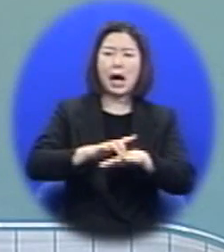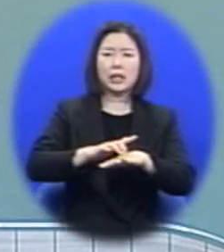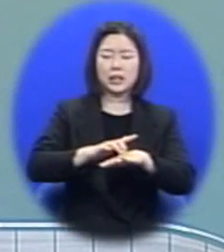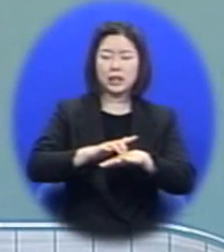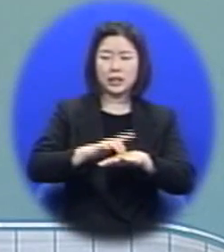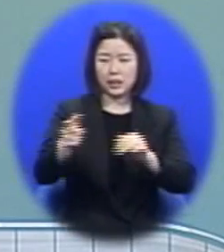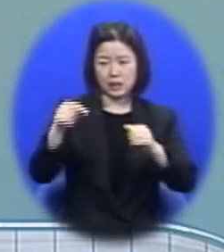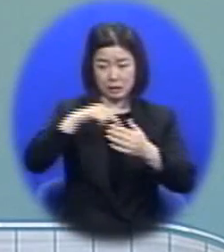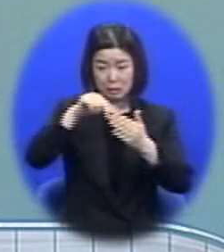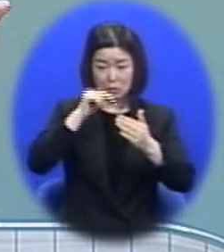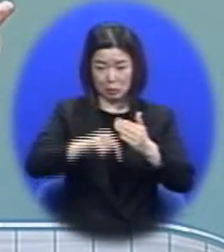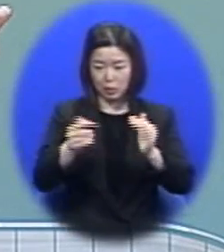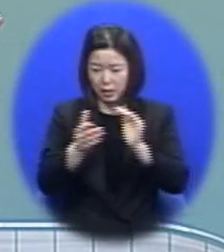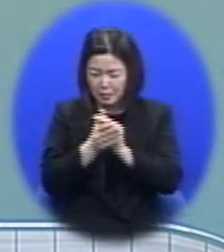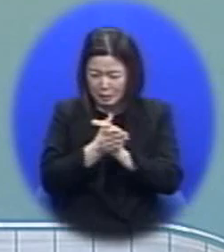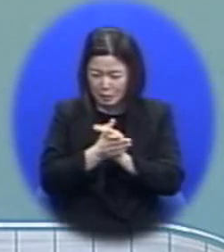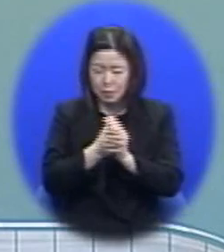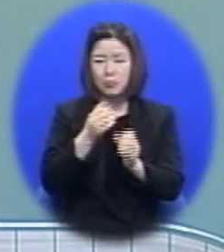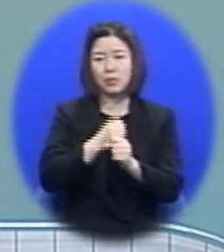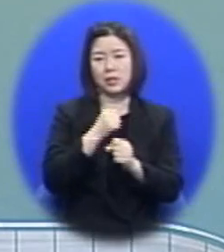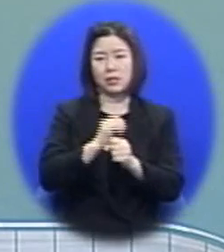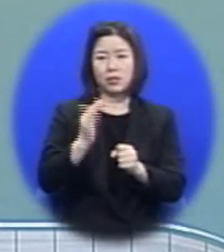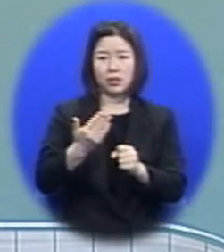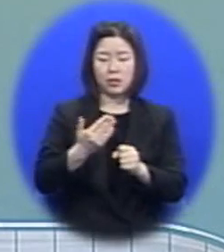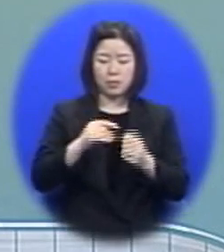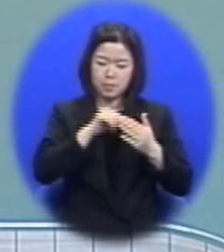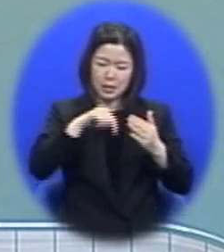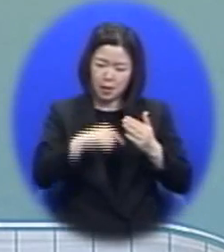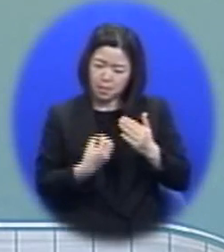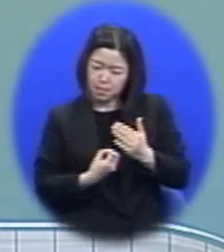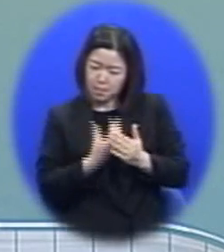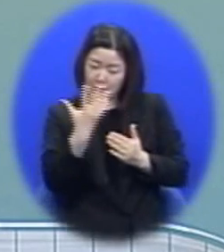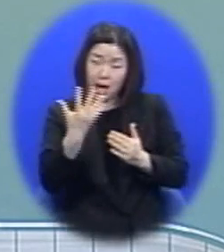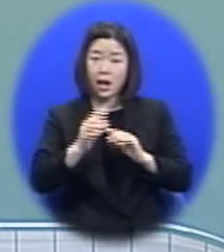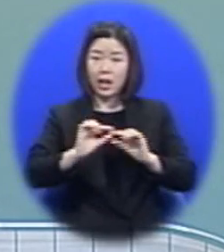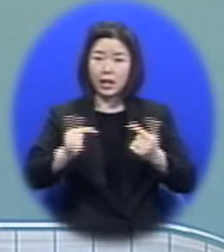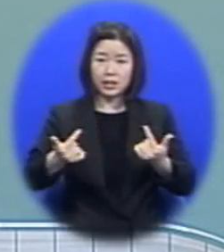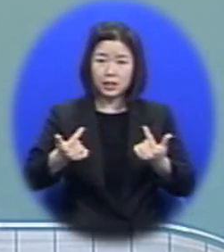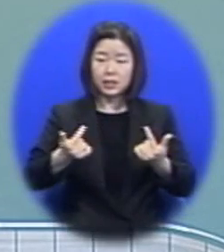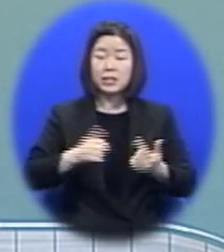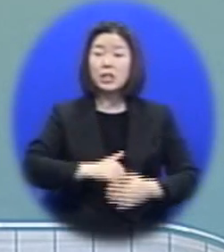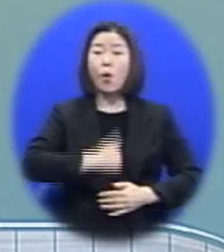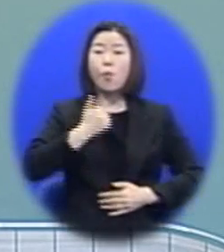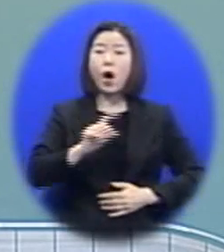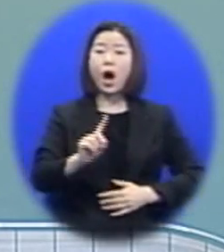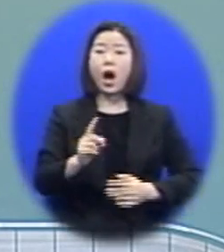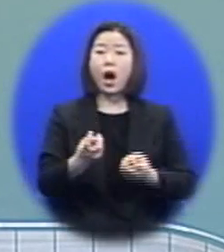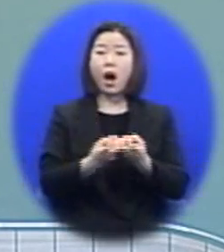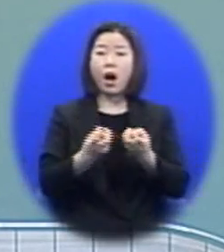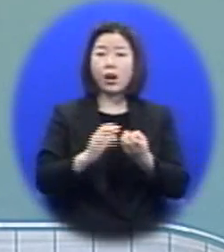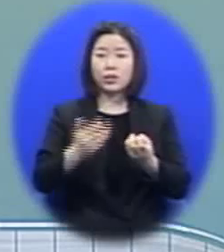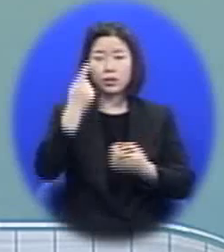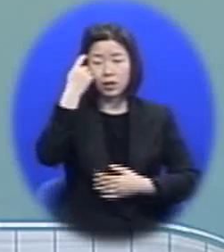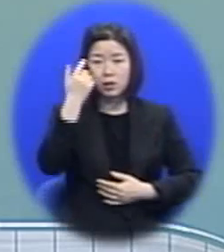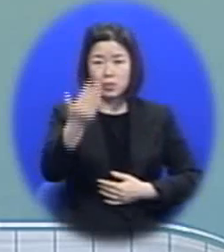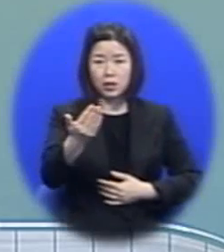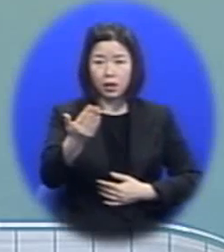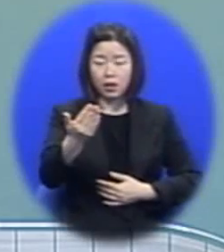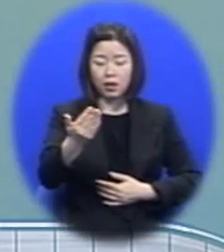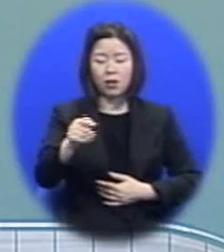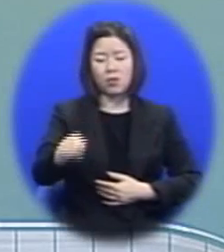됩니다 표출할 수 없는이 속에 있는이 화를 어떻게 합니까 마귀가 그